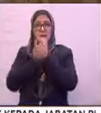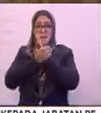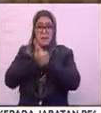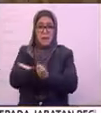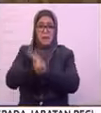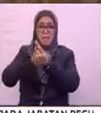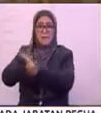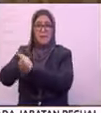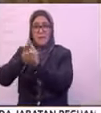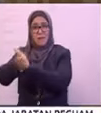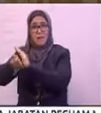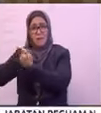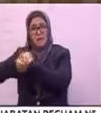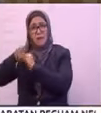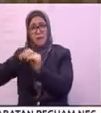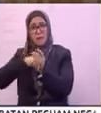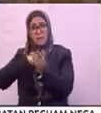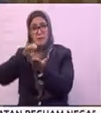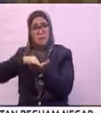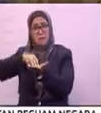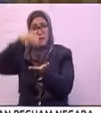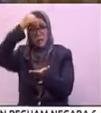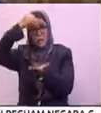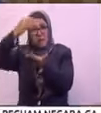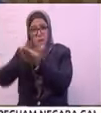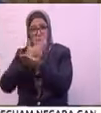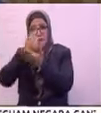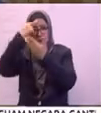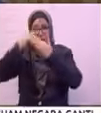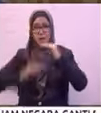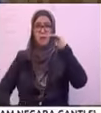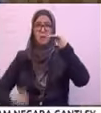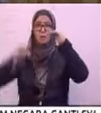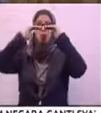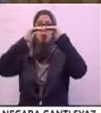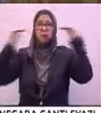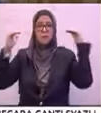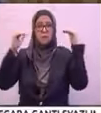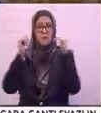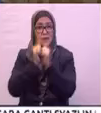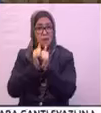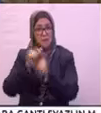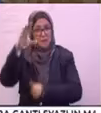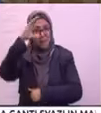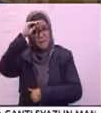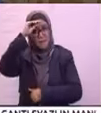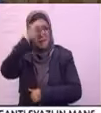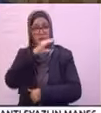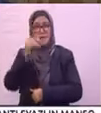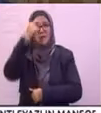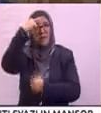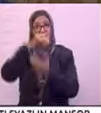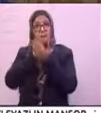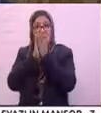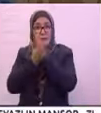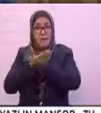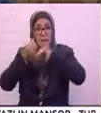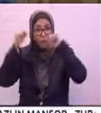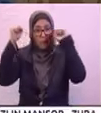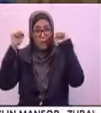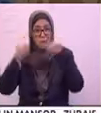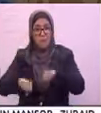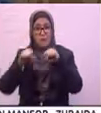ilmu-ilmu baharu. Bukan saja untuk menjadikan mereka setaraf dengan kaum lelaki, malah untuk menjadikan mereka ini mampu untuk